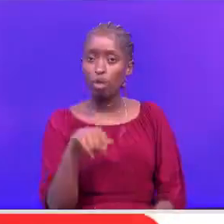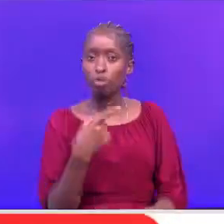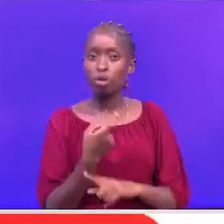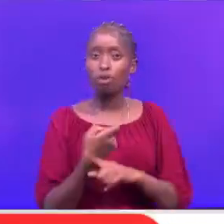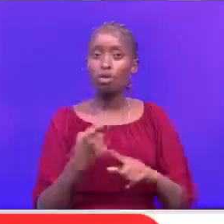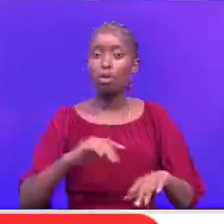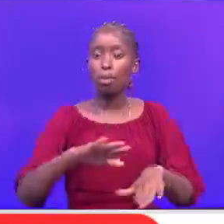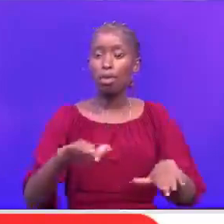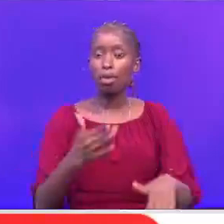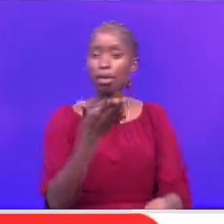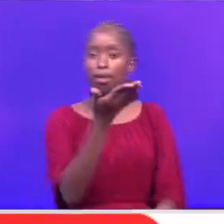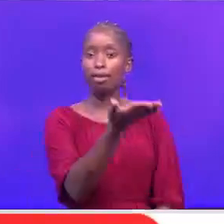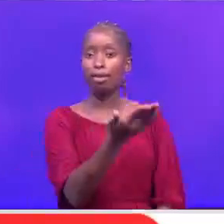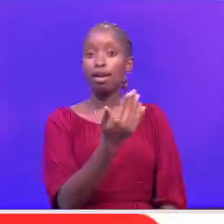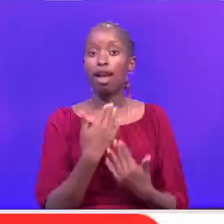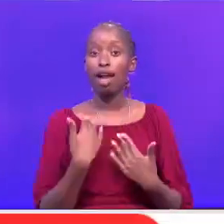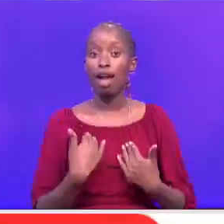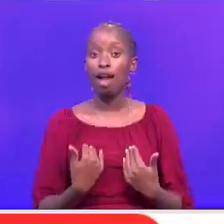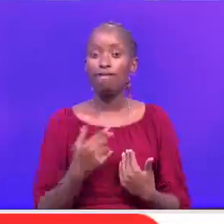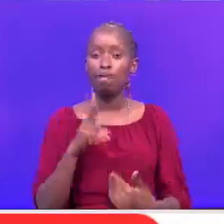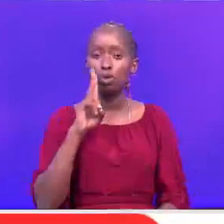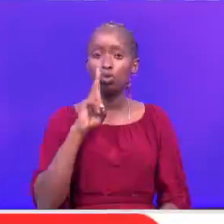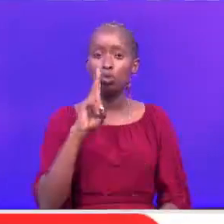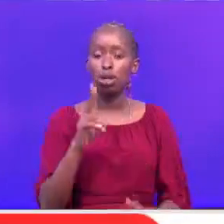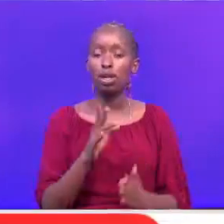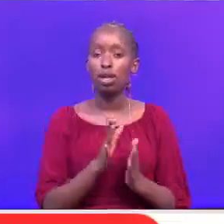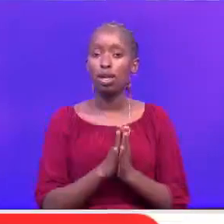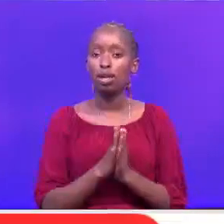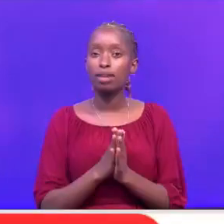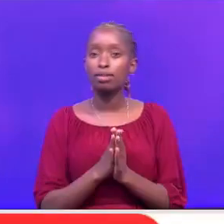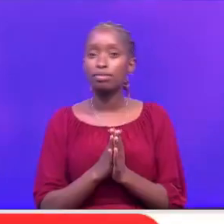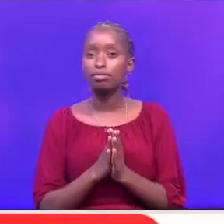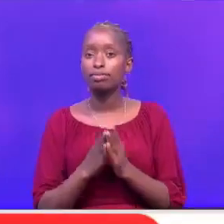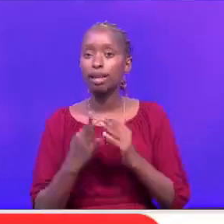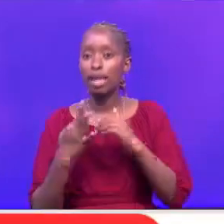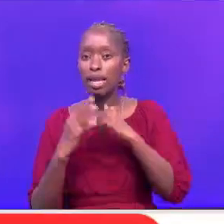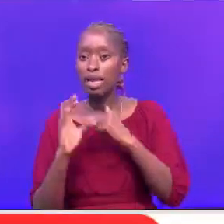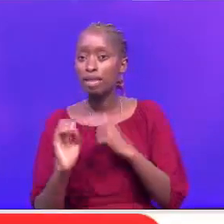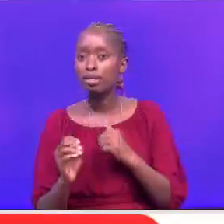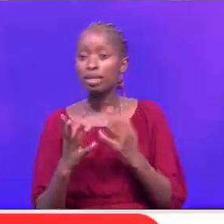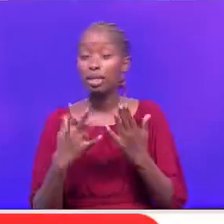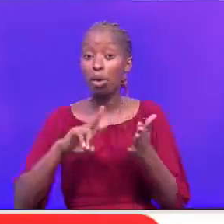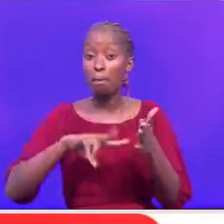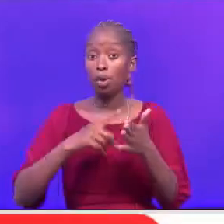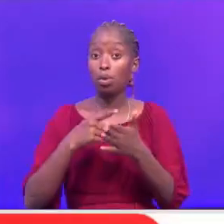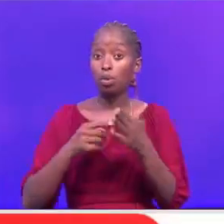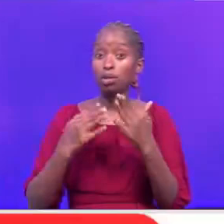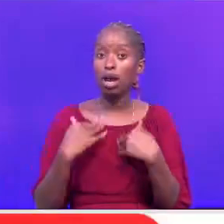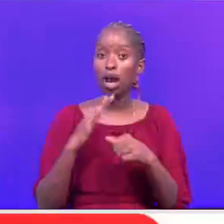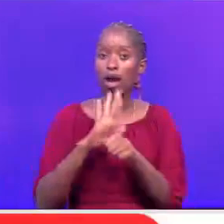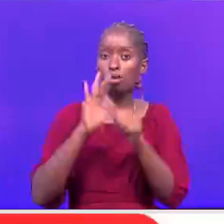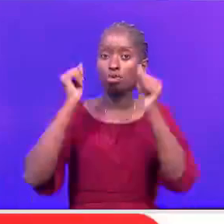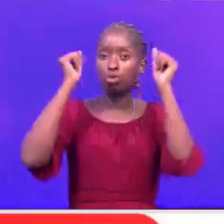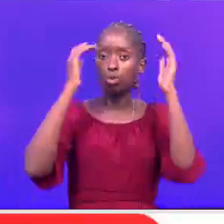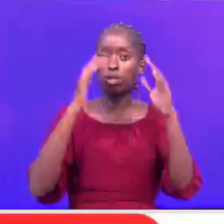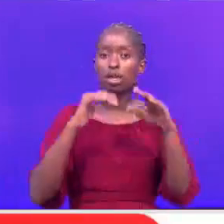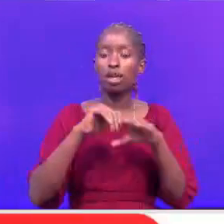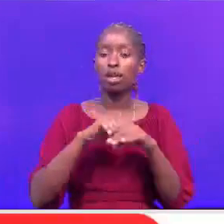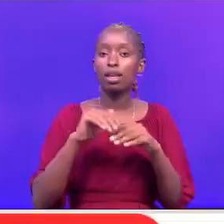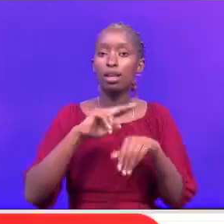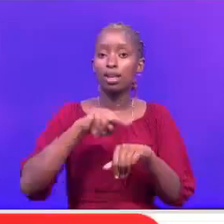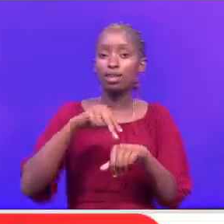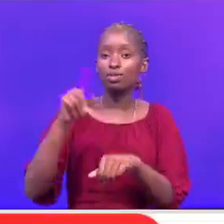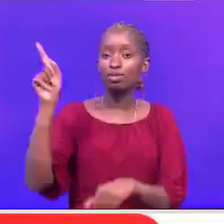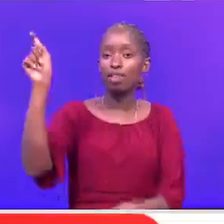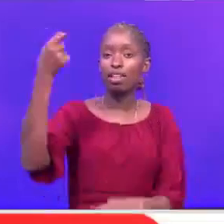hii. Na tuko na constituency 290. Kwa hivyo inamaanisha kwamba wanafunzi wetu wengi katika taifa la Kenya wanaendelea kwa